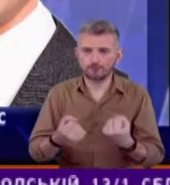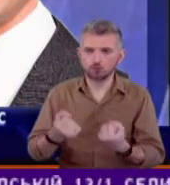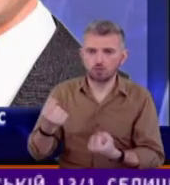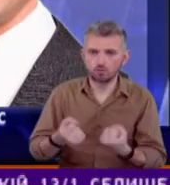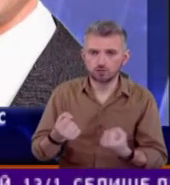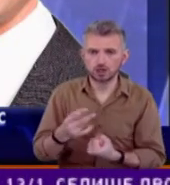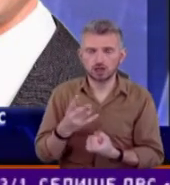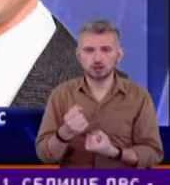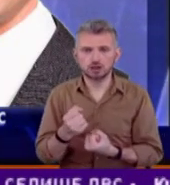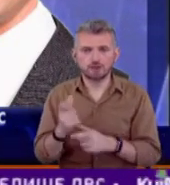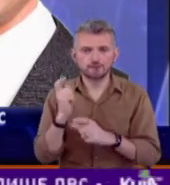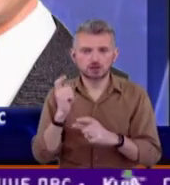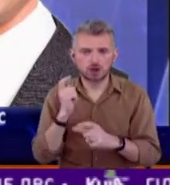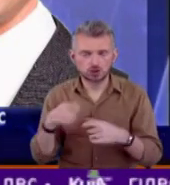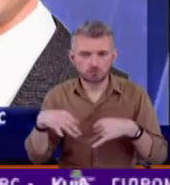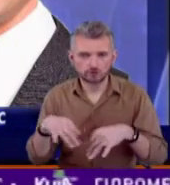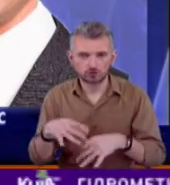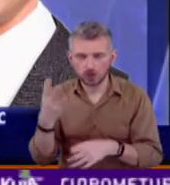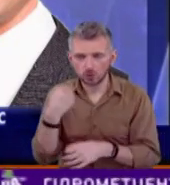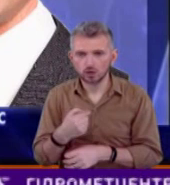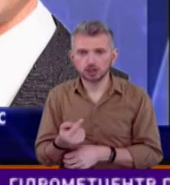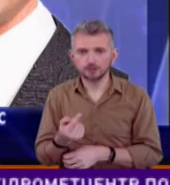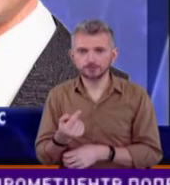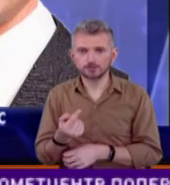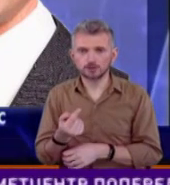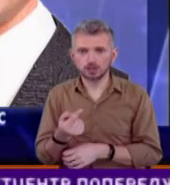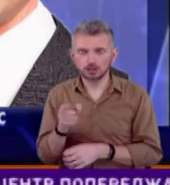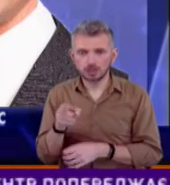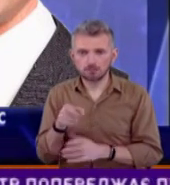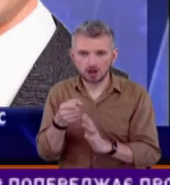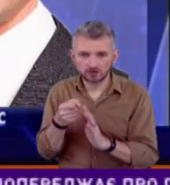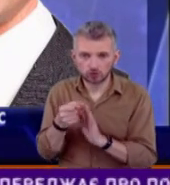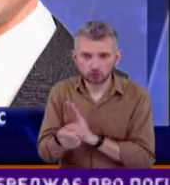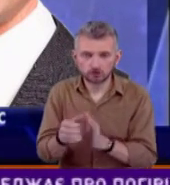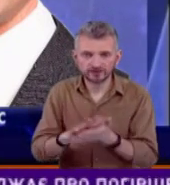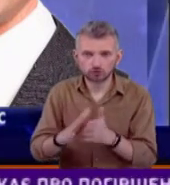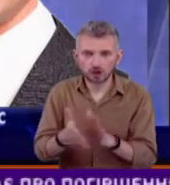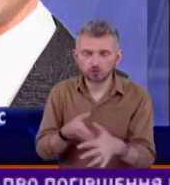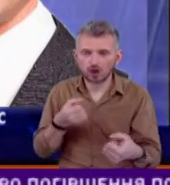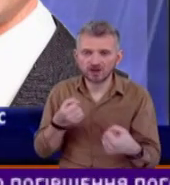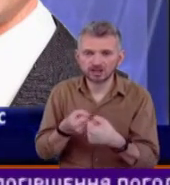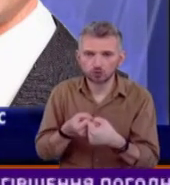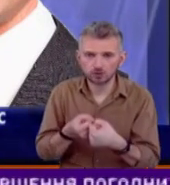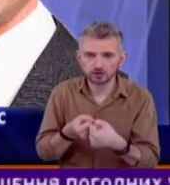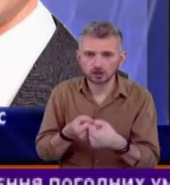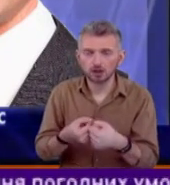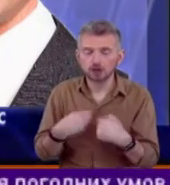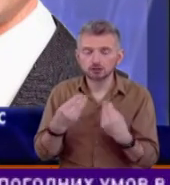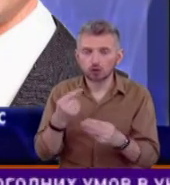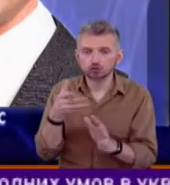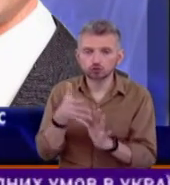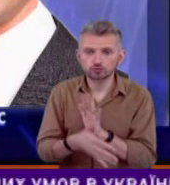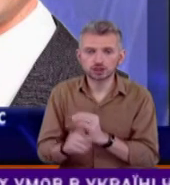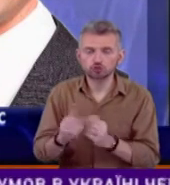на вантажному автомобілі, коли тебе засовують у ситуацію аварійності і дають зрозуміти,